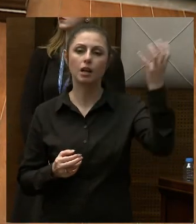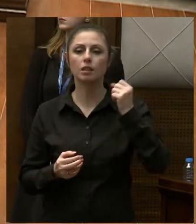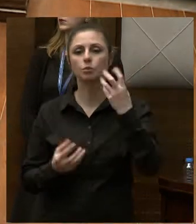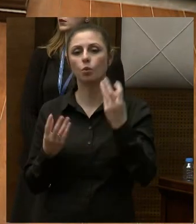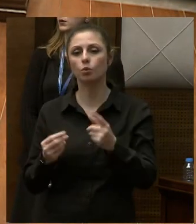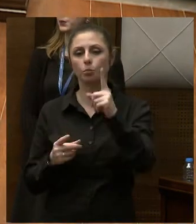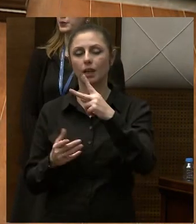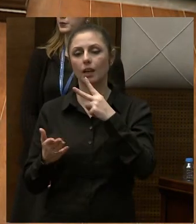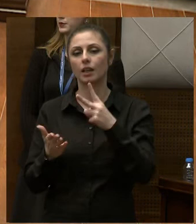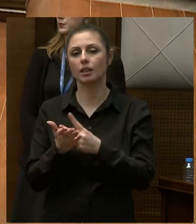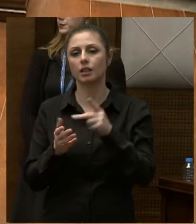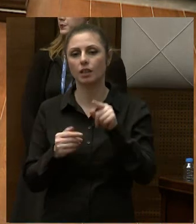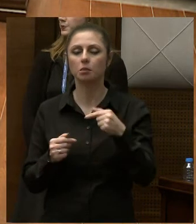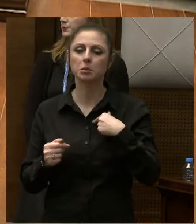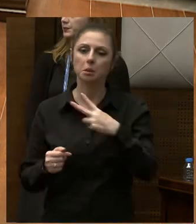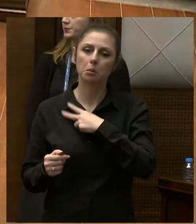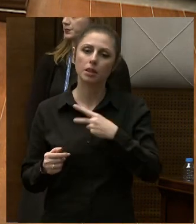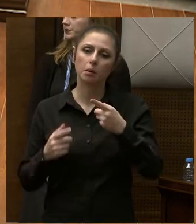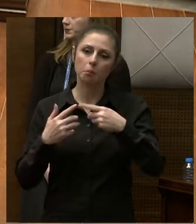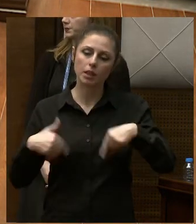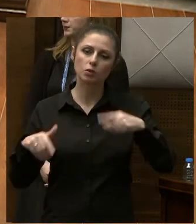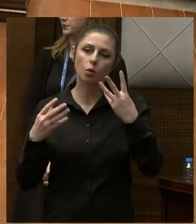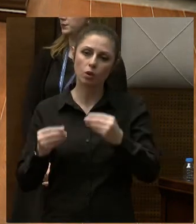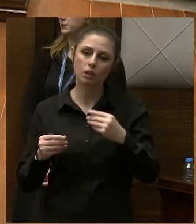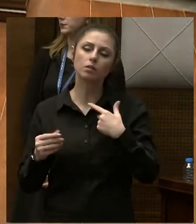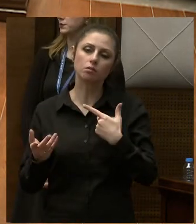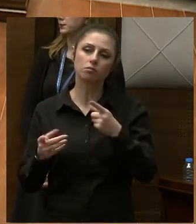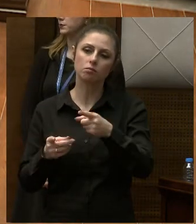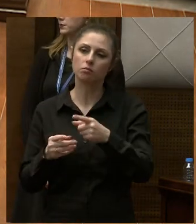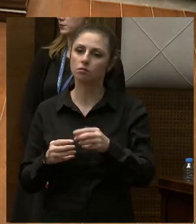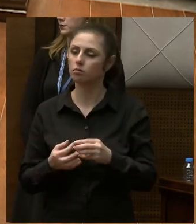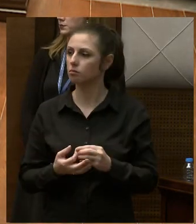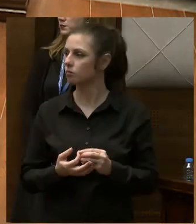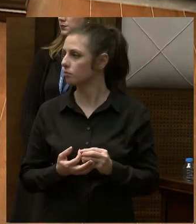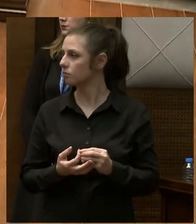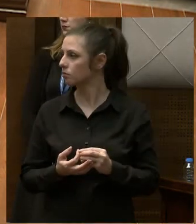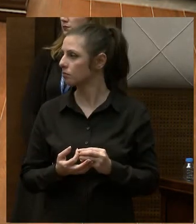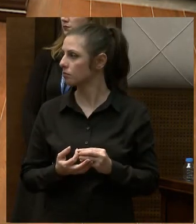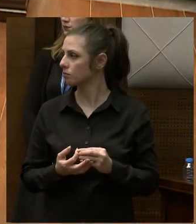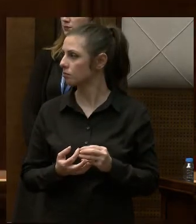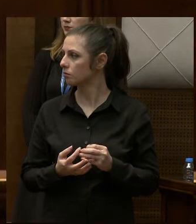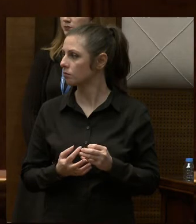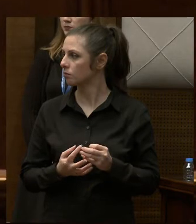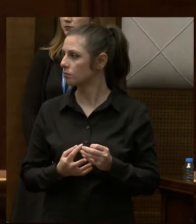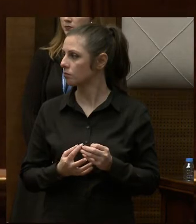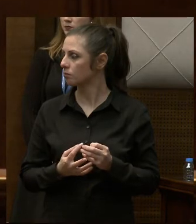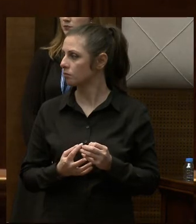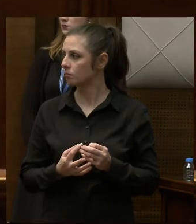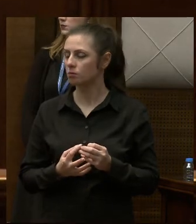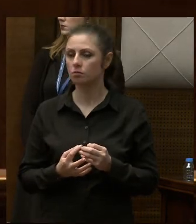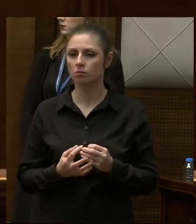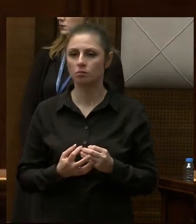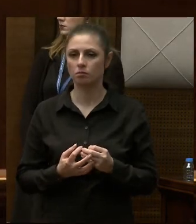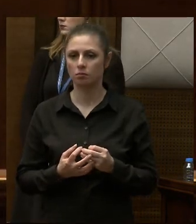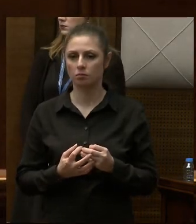kapatılıyor. Biz de belediye meclisi olarak sizler bu tahsisin iptalinin kararını alıyorsunuz. Bir dakika, bu zararı diğer yerlerdeki yerlerden